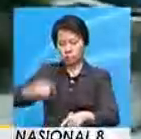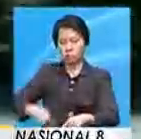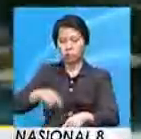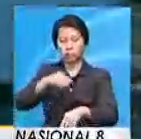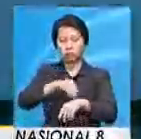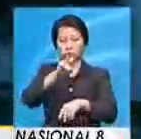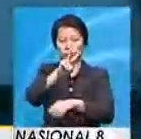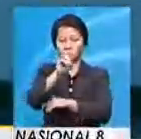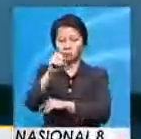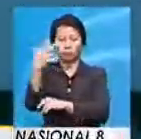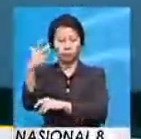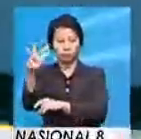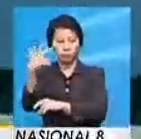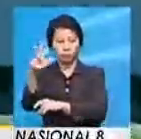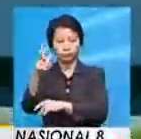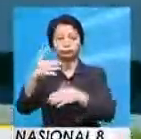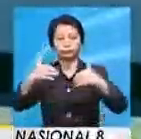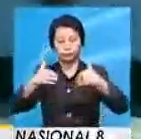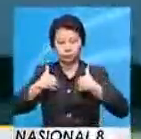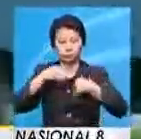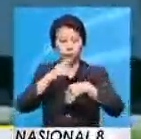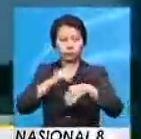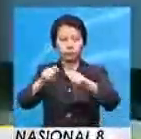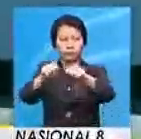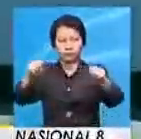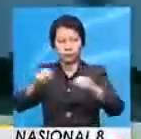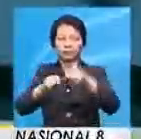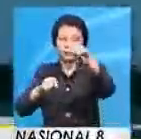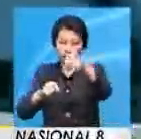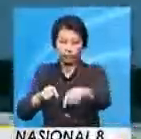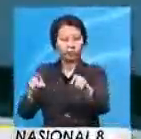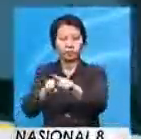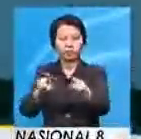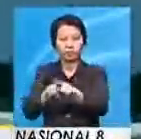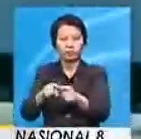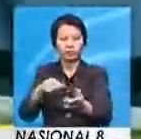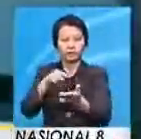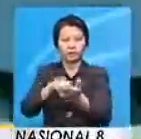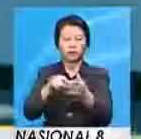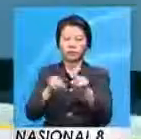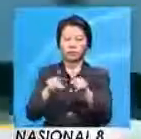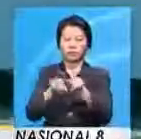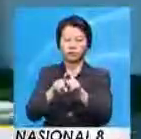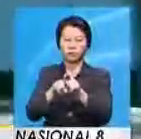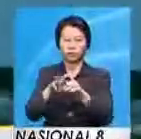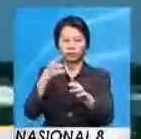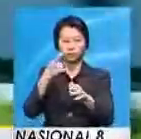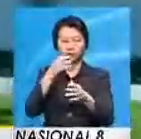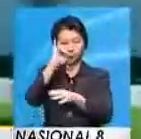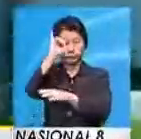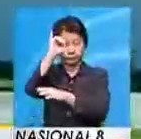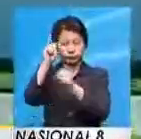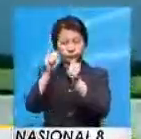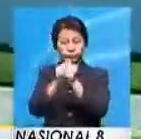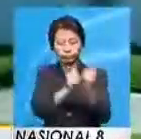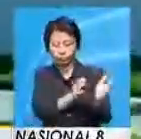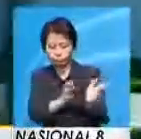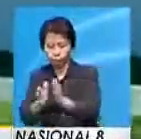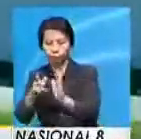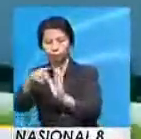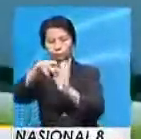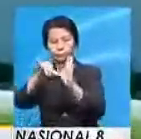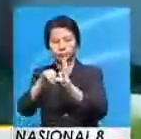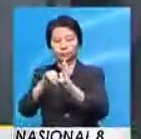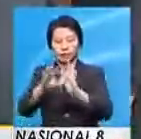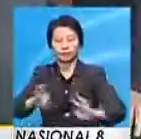pada 2013 diadakan di tempat sama. Dan ini disifatkan sebagai manifestasi kepada strategi dan polisi